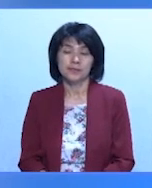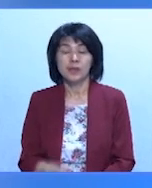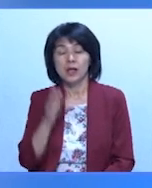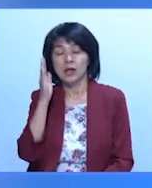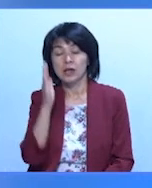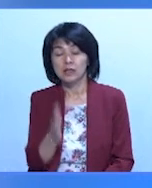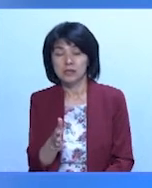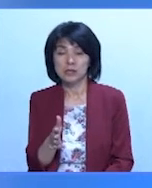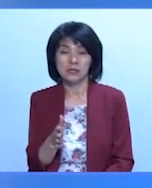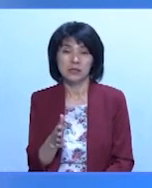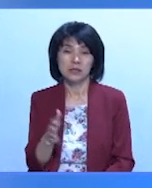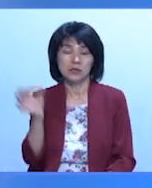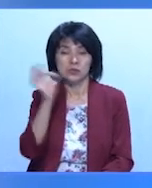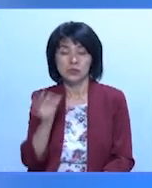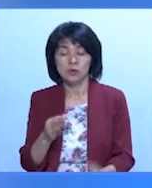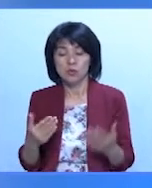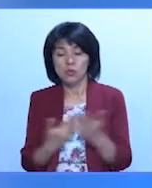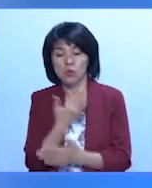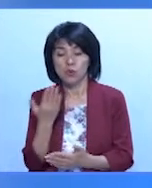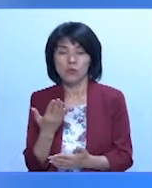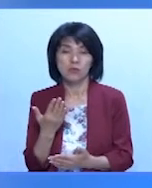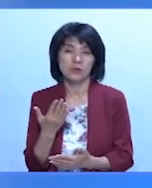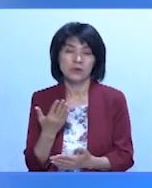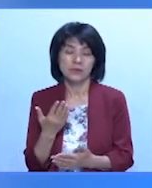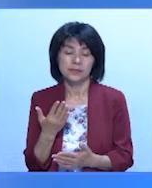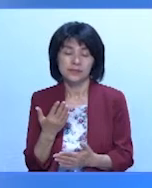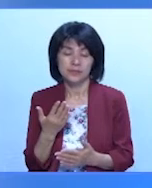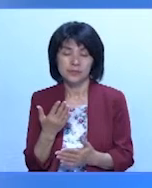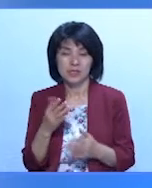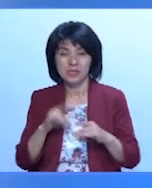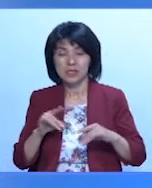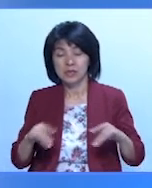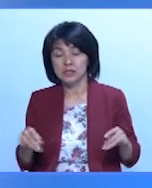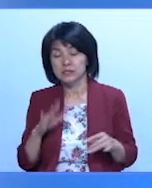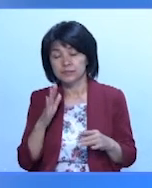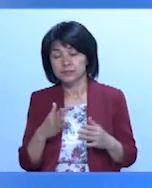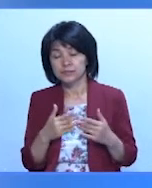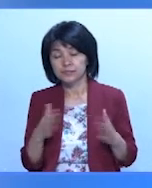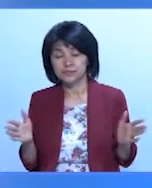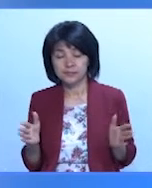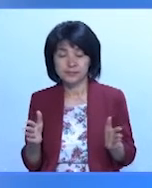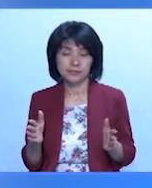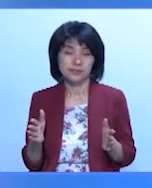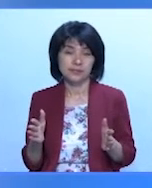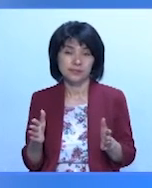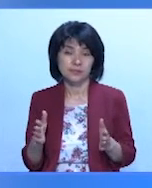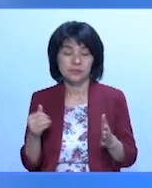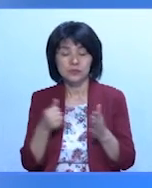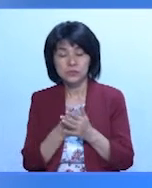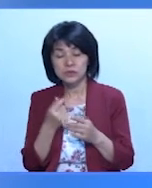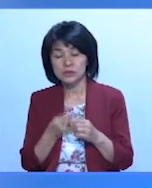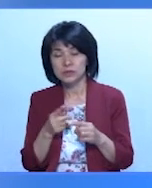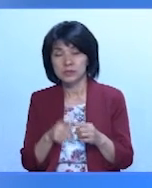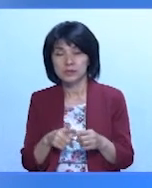Алдағы күзде қаламызда жаңа балабақша ашылады. Жаяу Мұса көшесі 4 мекен жайындағы ғимаратта осыған дейін